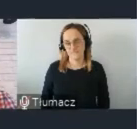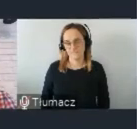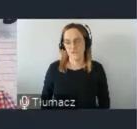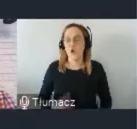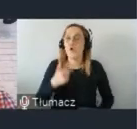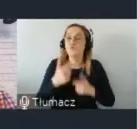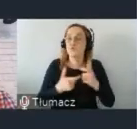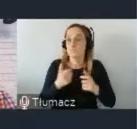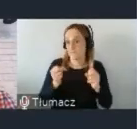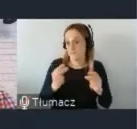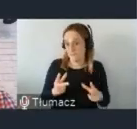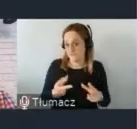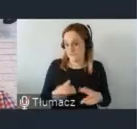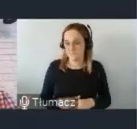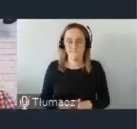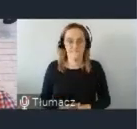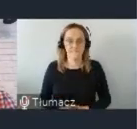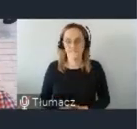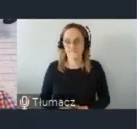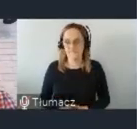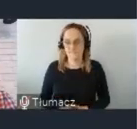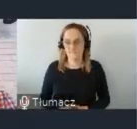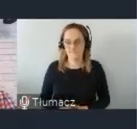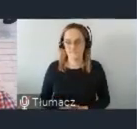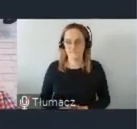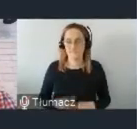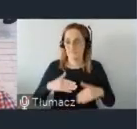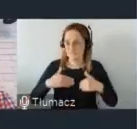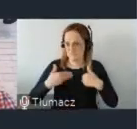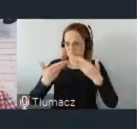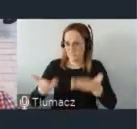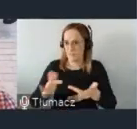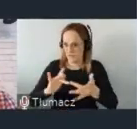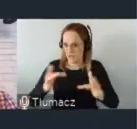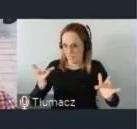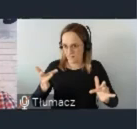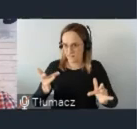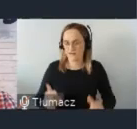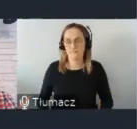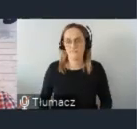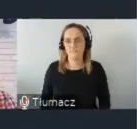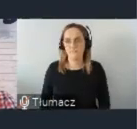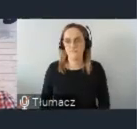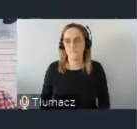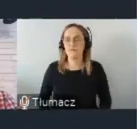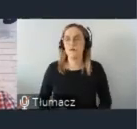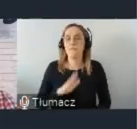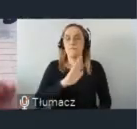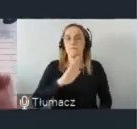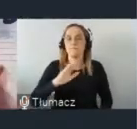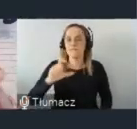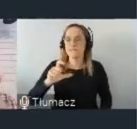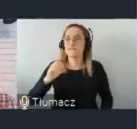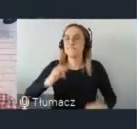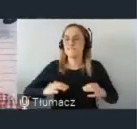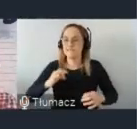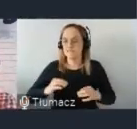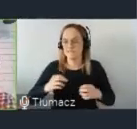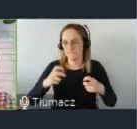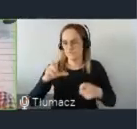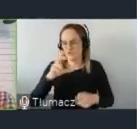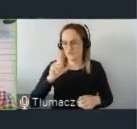Zróbmy tak. Puszczę Wam ten link do BBC Cywilizacje na